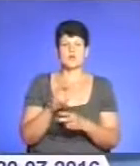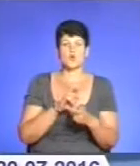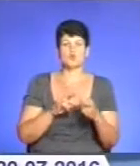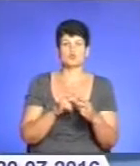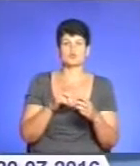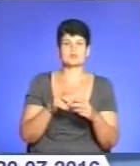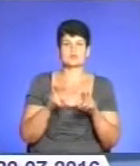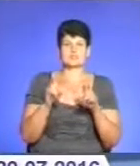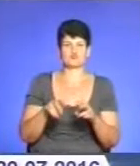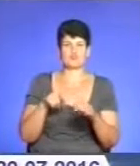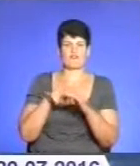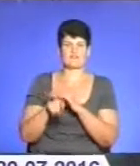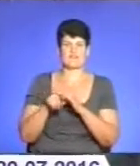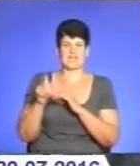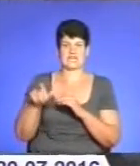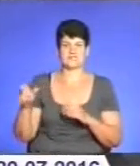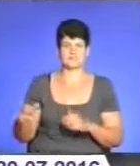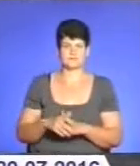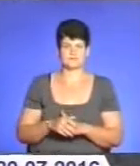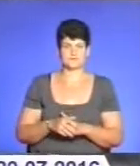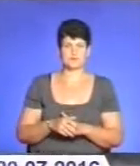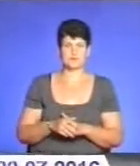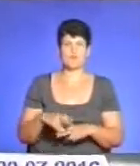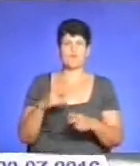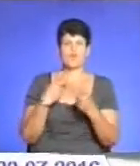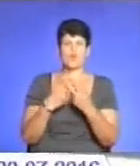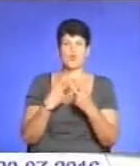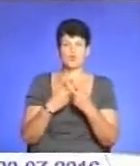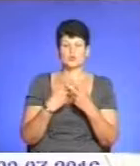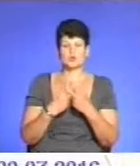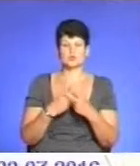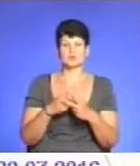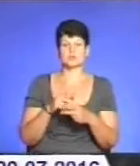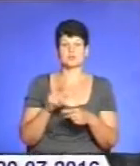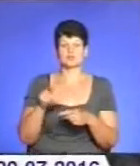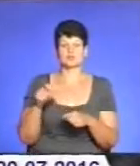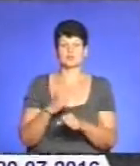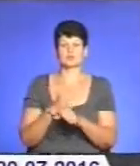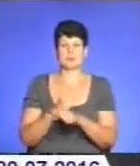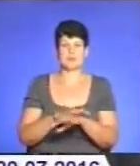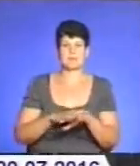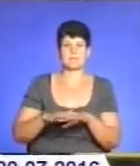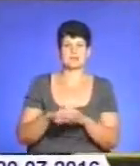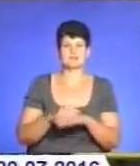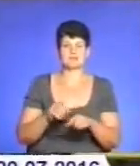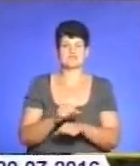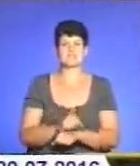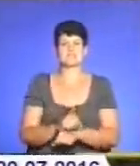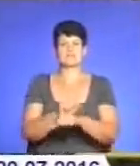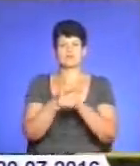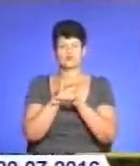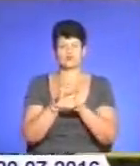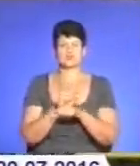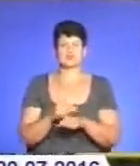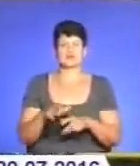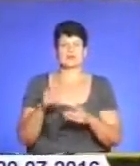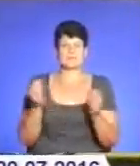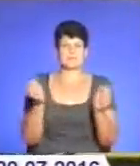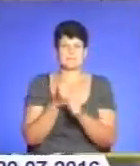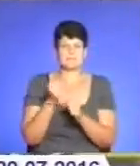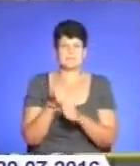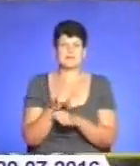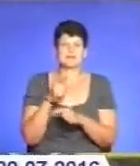тікачів. Подробиці у сюжеті. У колонії засуджені влаштували масові заворушення і бійки. У заручниках опинилося кілька людей.